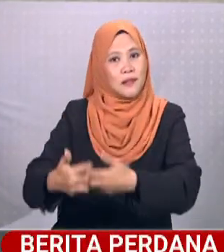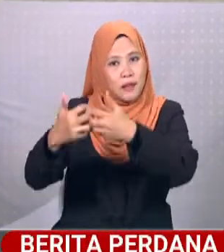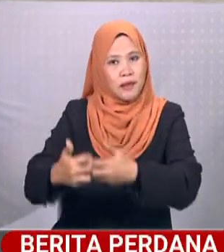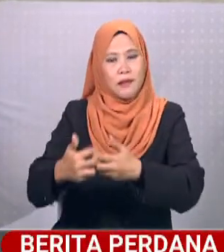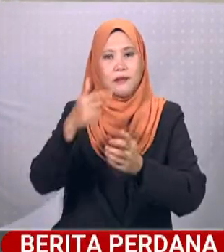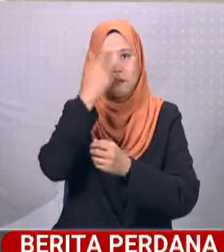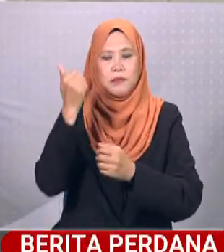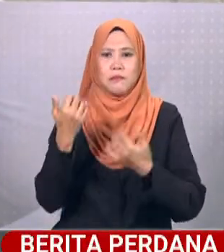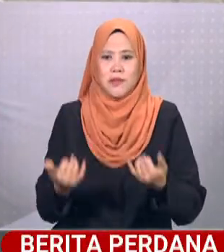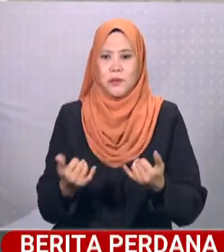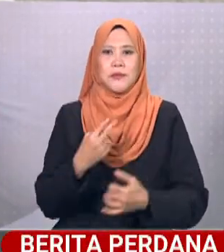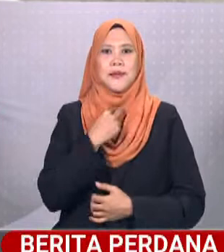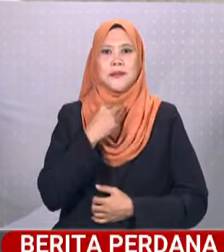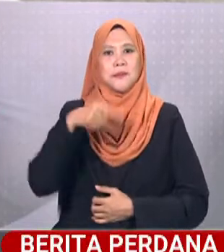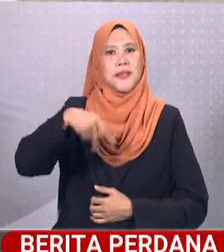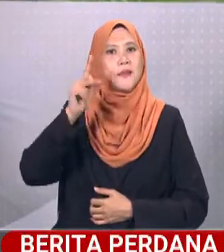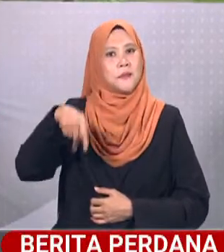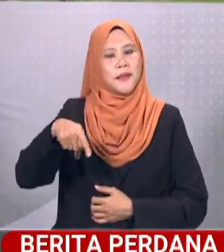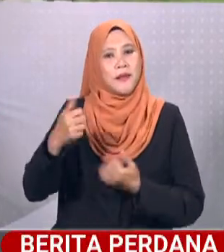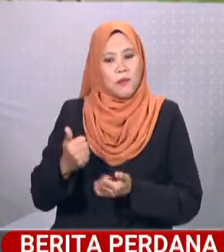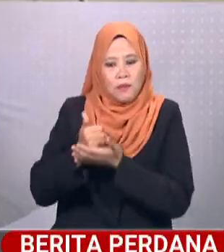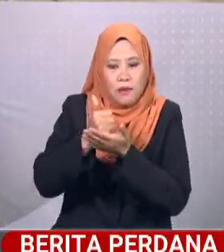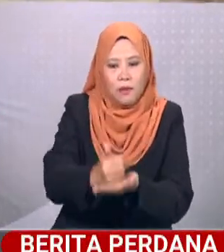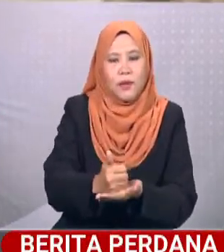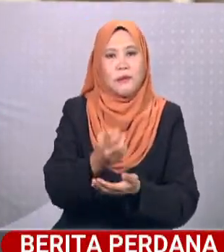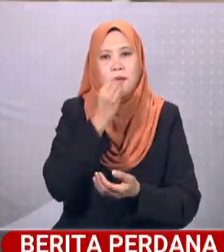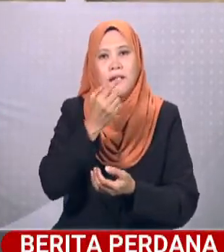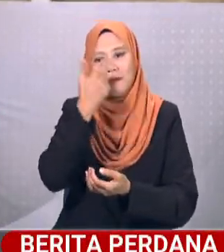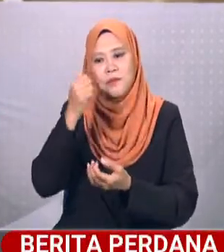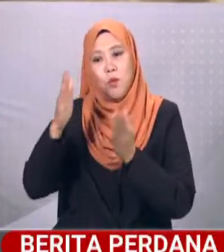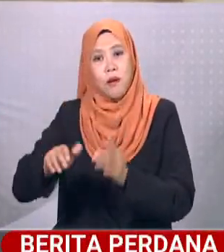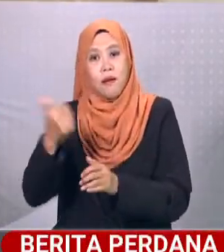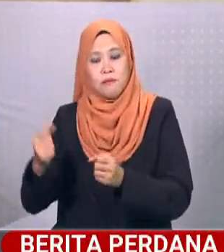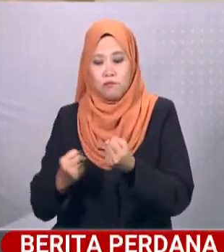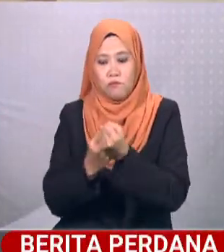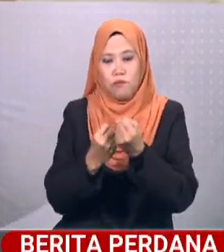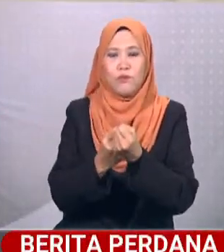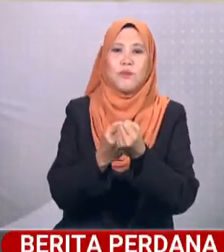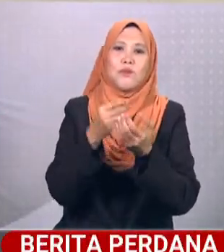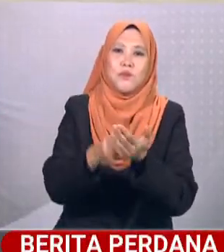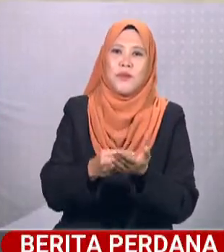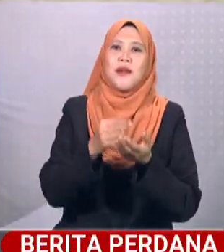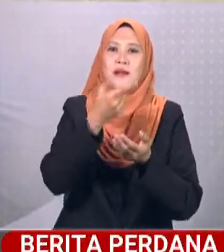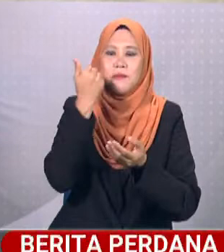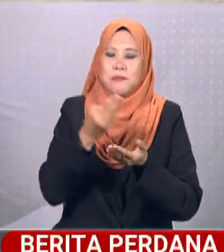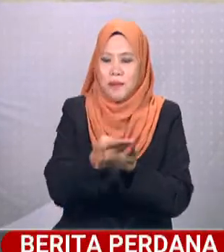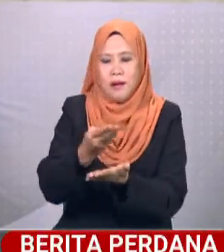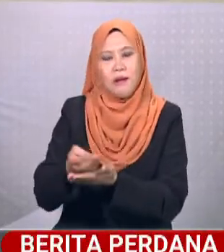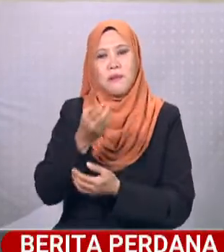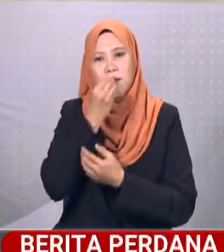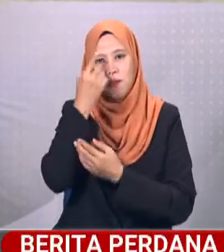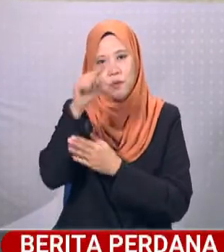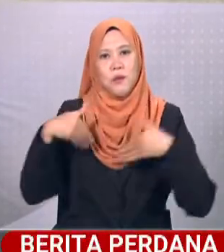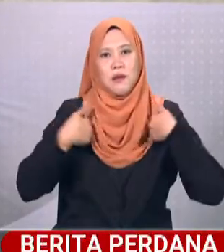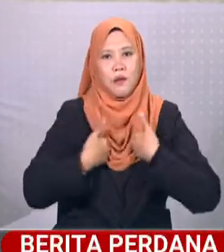berikutan pelaksanaan PKP. Bantuan yang diberikan adalah hasil sumbangan orang ramai yang cukup prihatin terhadap haiwan. Orang ramai yang